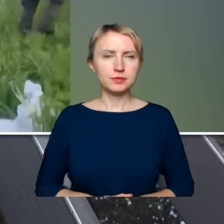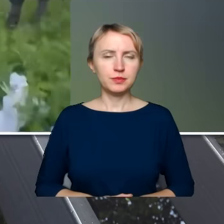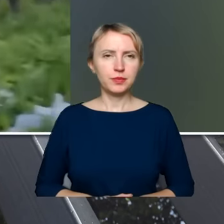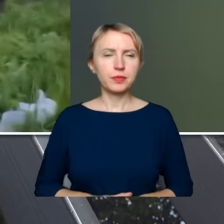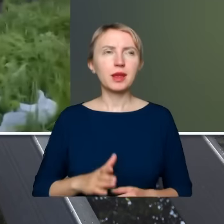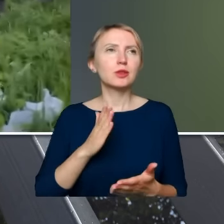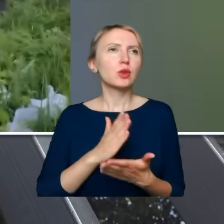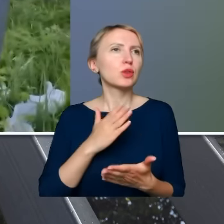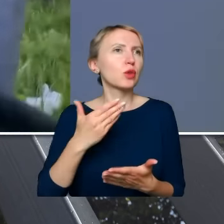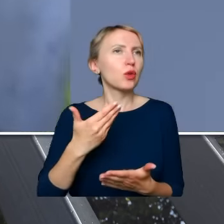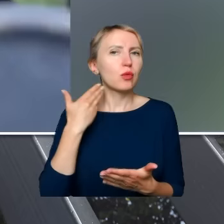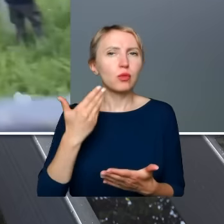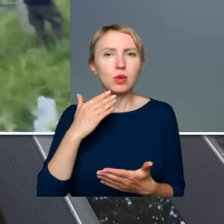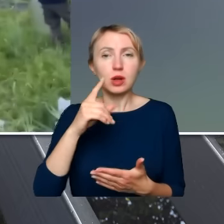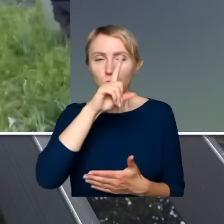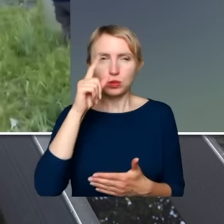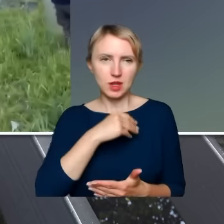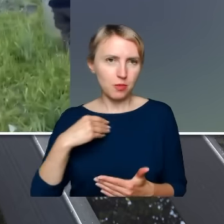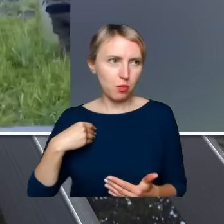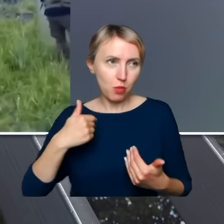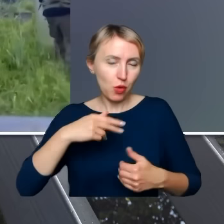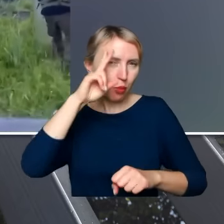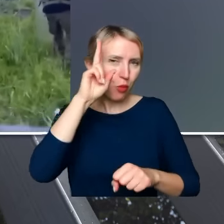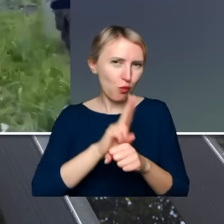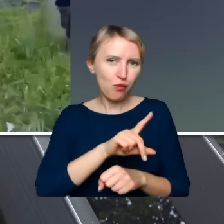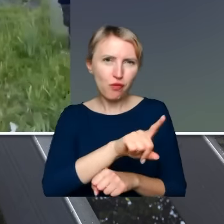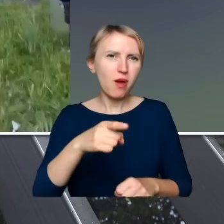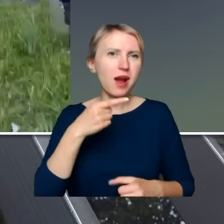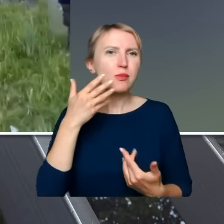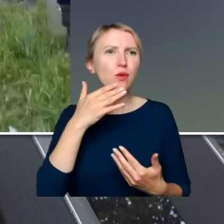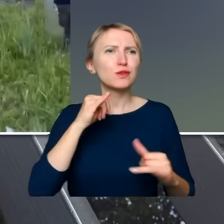Czy Polacy mogą ufać tym słowom?